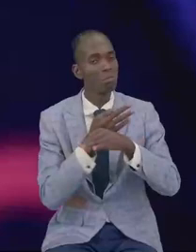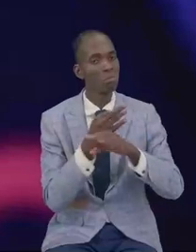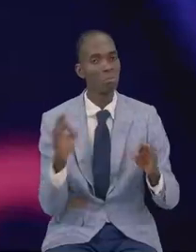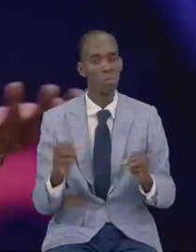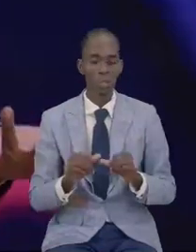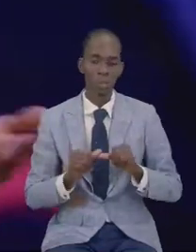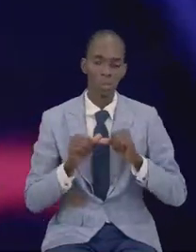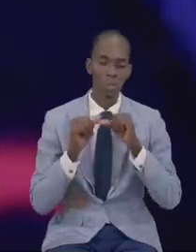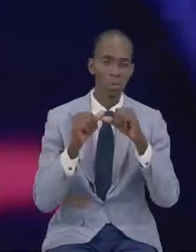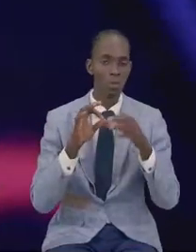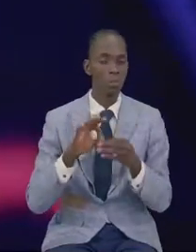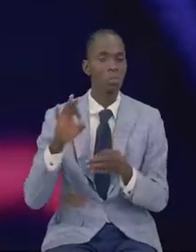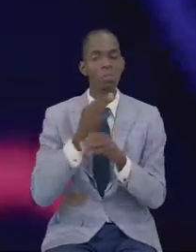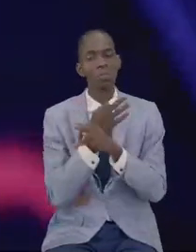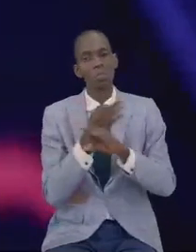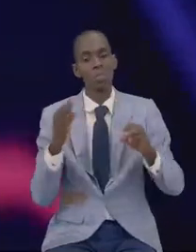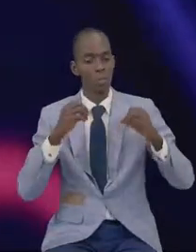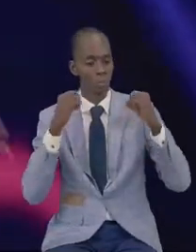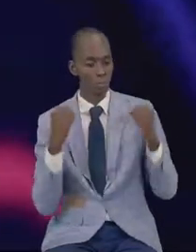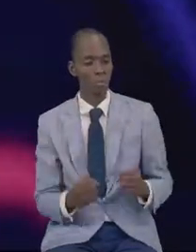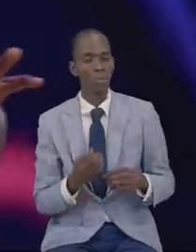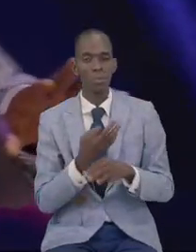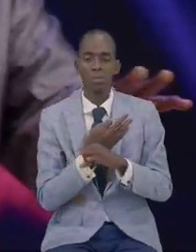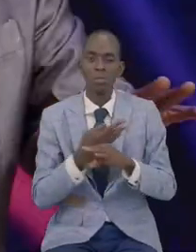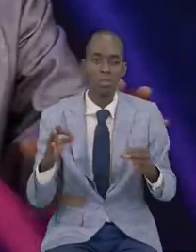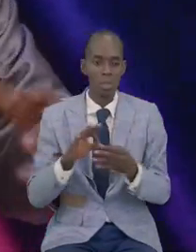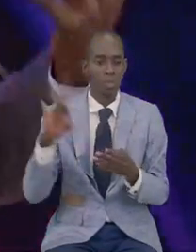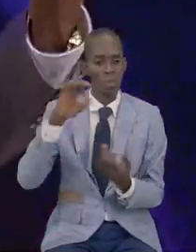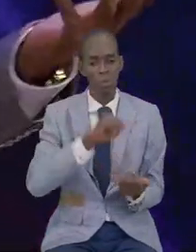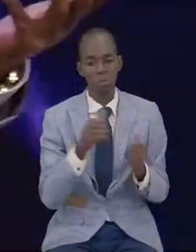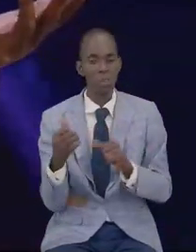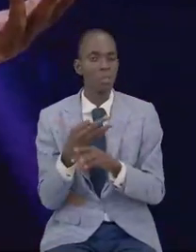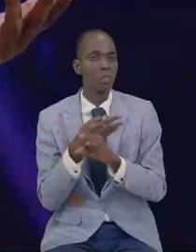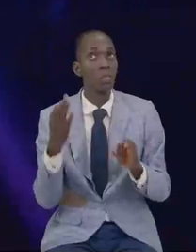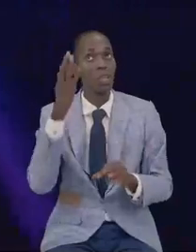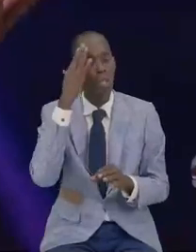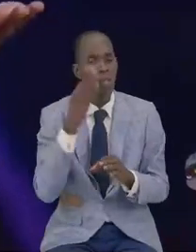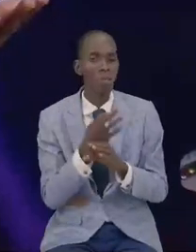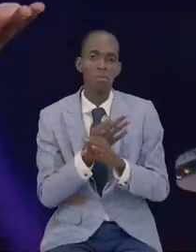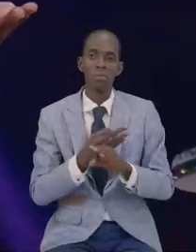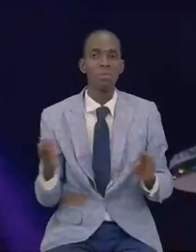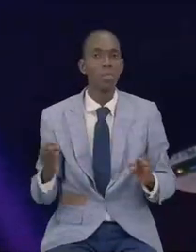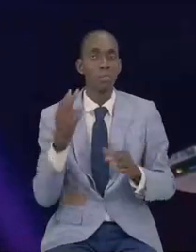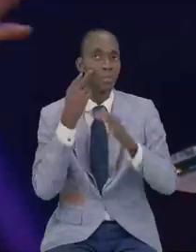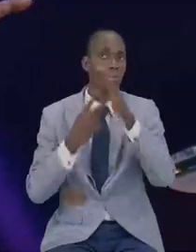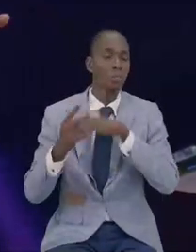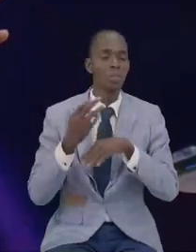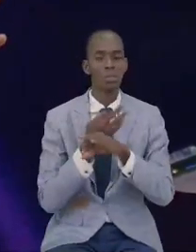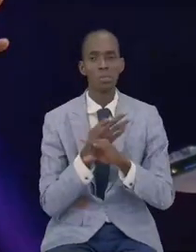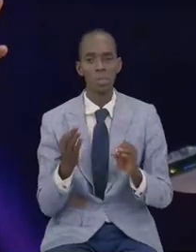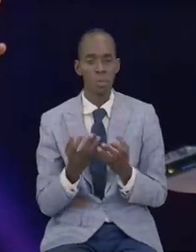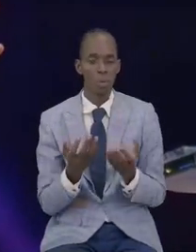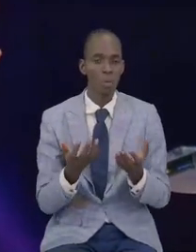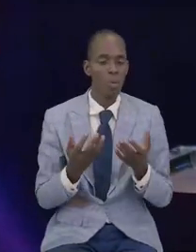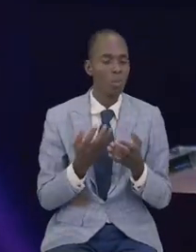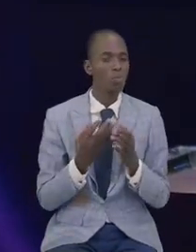la fermeté est disponible, la force est disponible, le baptême de l'Esprit est disponible, la connaissance, la vision, la passion